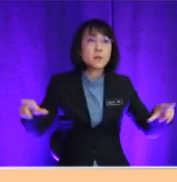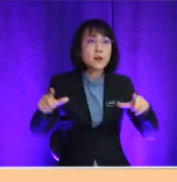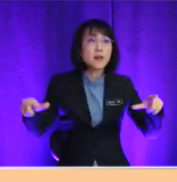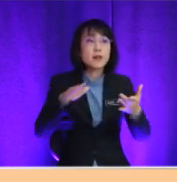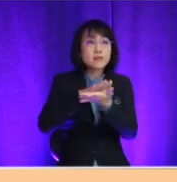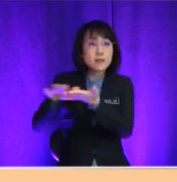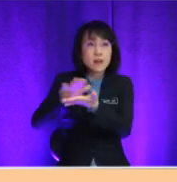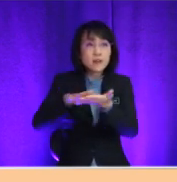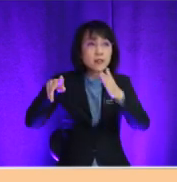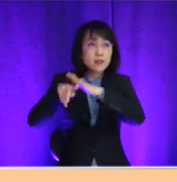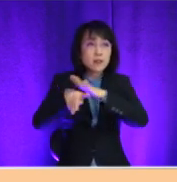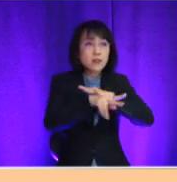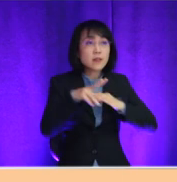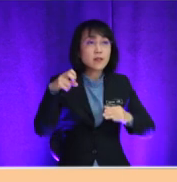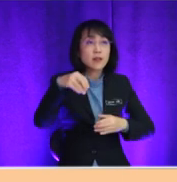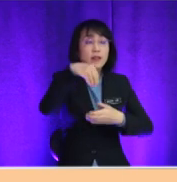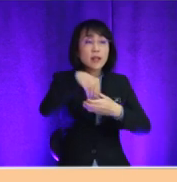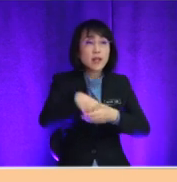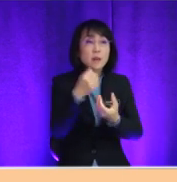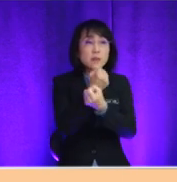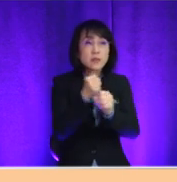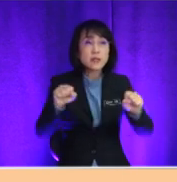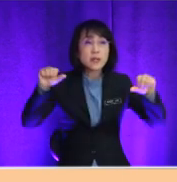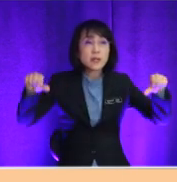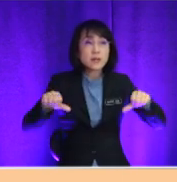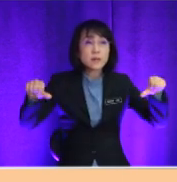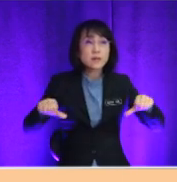pengendalian dan penyimpanan makanan